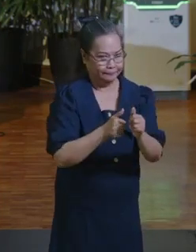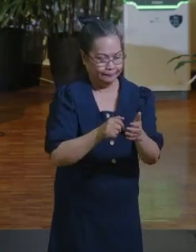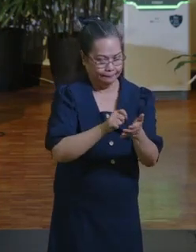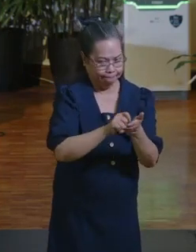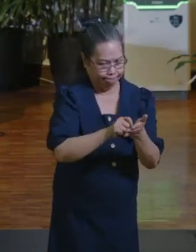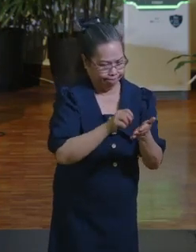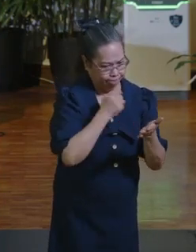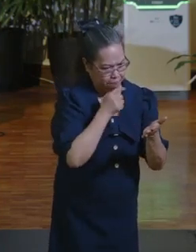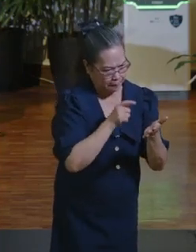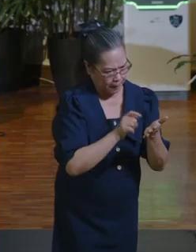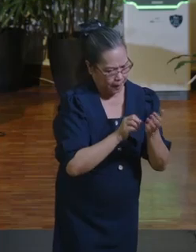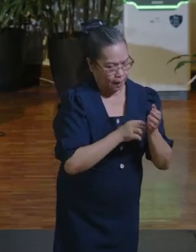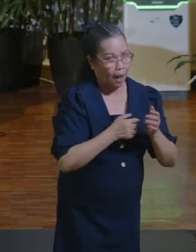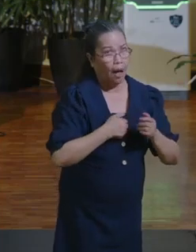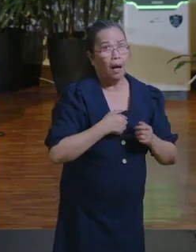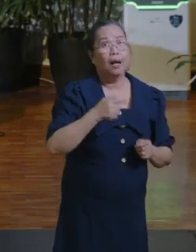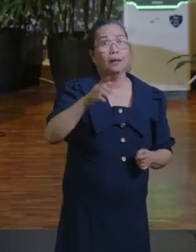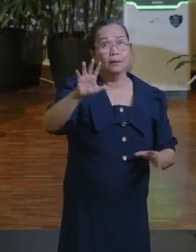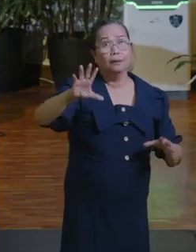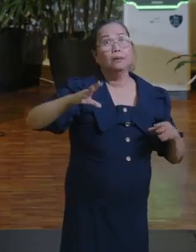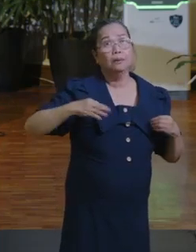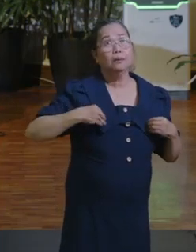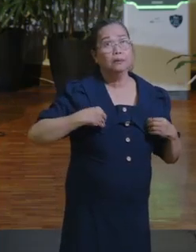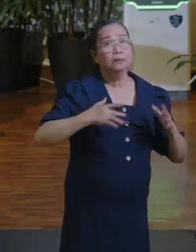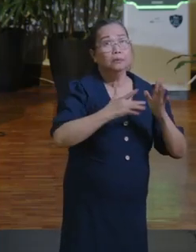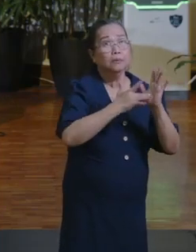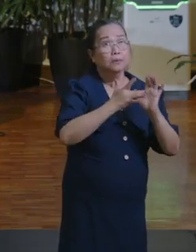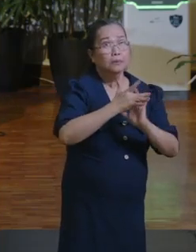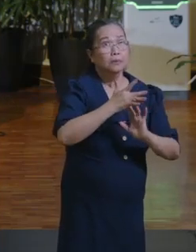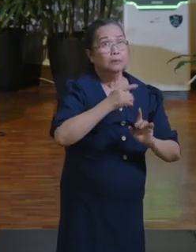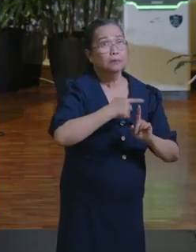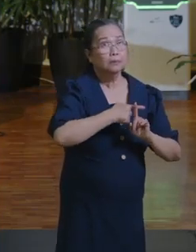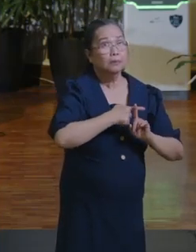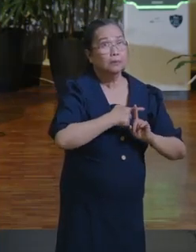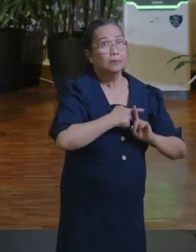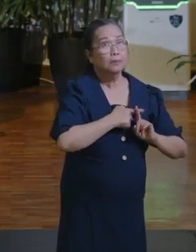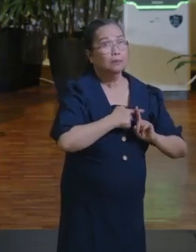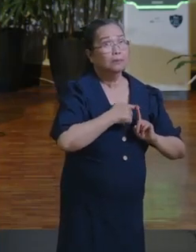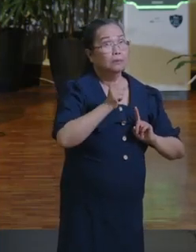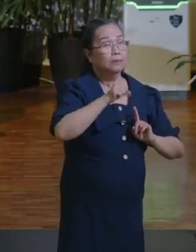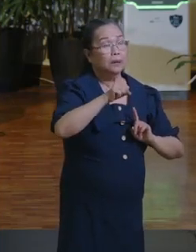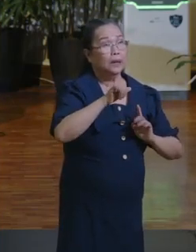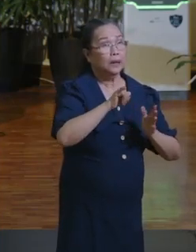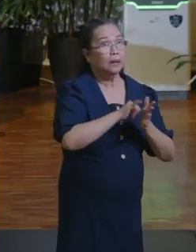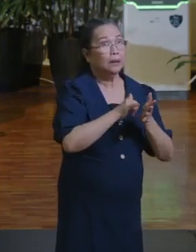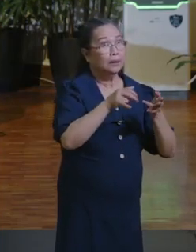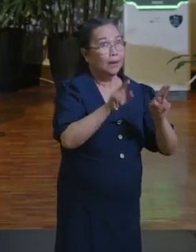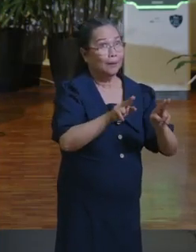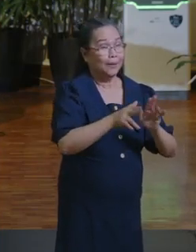ng GCF na ako ay tumanggap kay Kristo Jesus. Siguro noon nangyari yun.